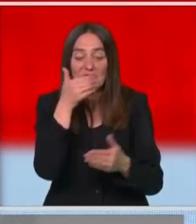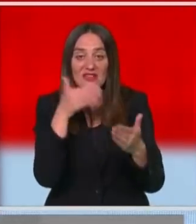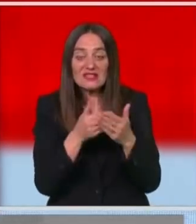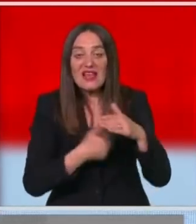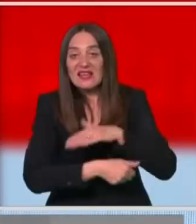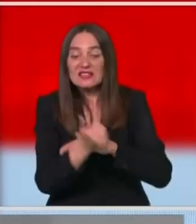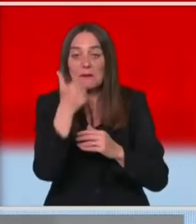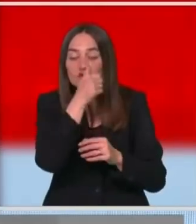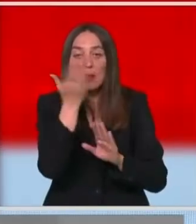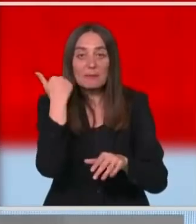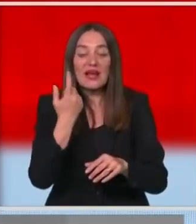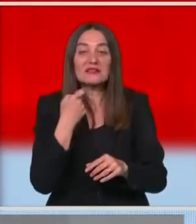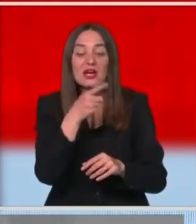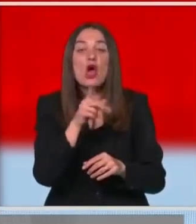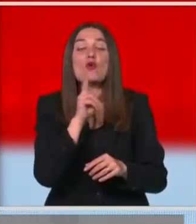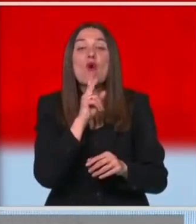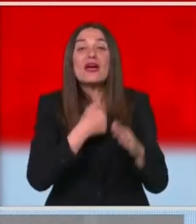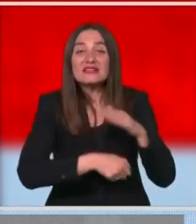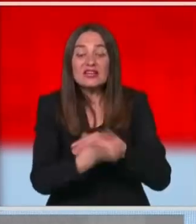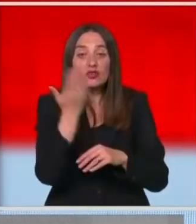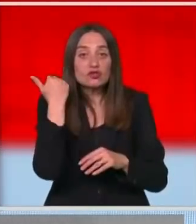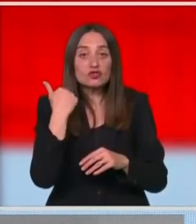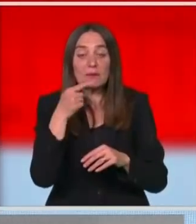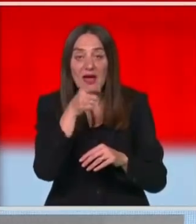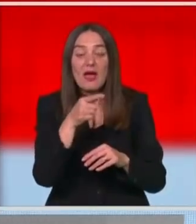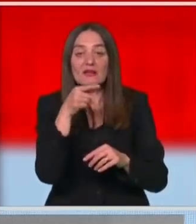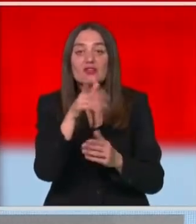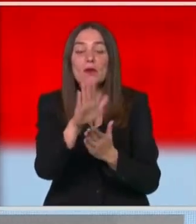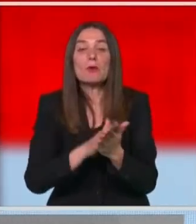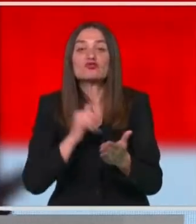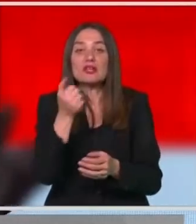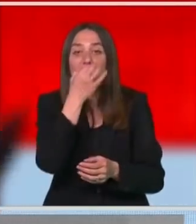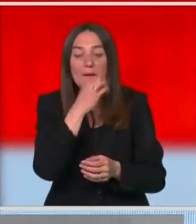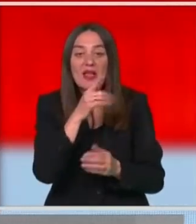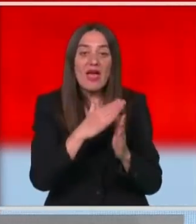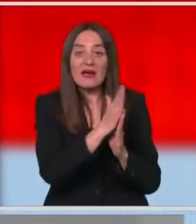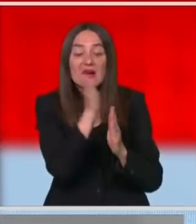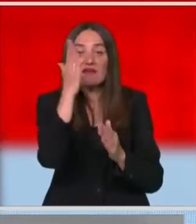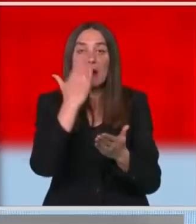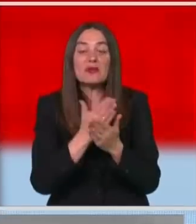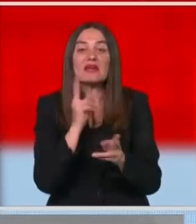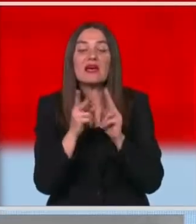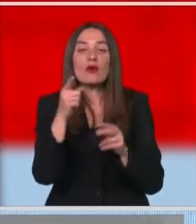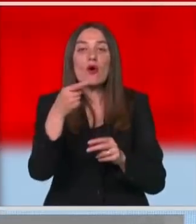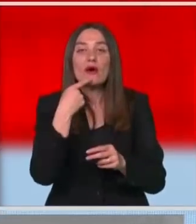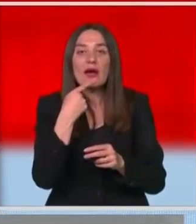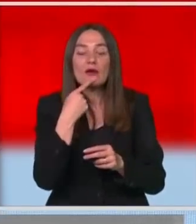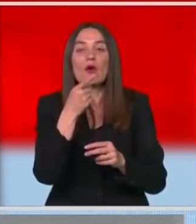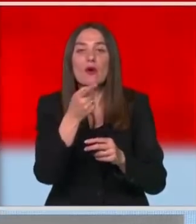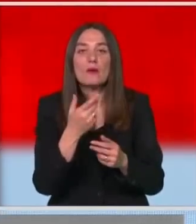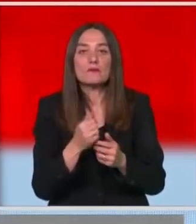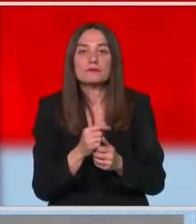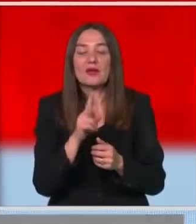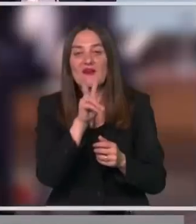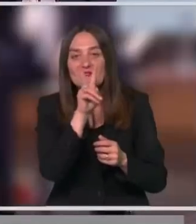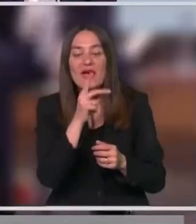izađemo što pre iz njega. Onaj ko izađe što pre iz ove krize, taj će startovati najbolje. I onda će ta kriva biti onako kao što je Aleksandar rekao, podsjećaće na ve.